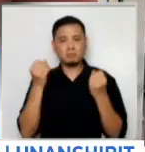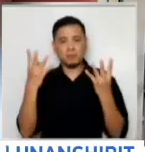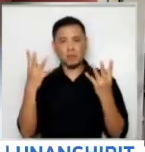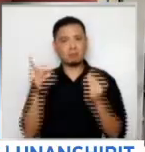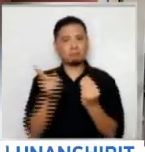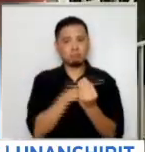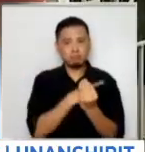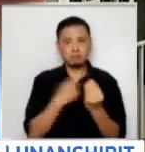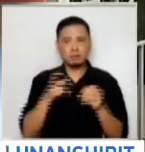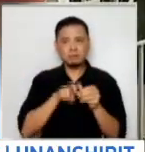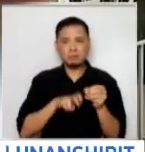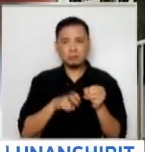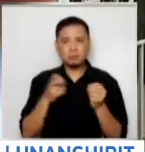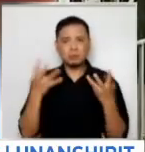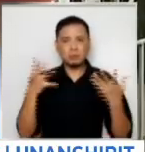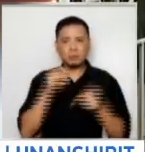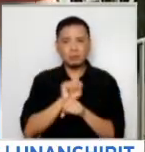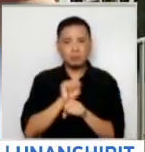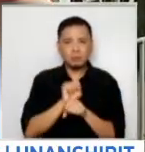ang kagutuman.